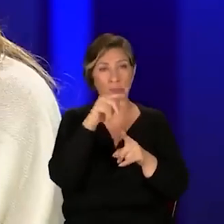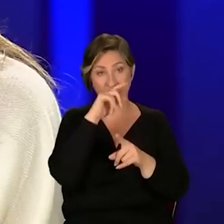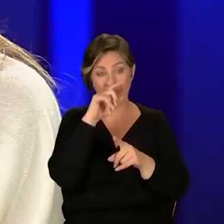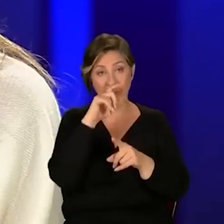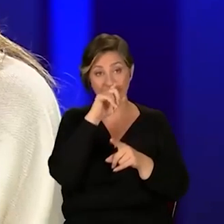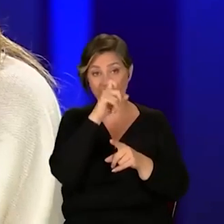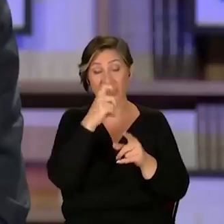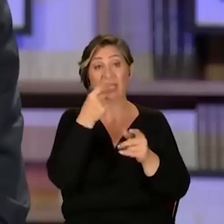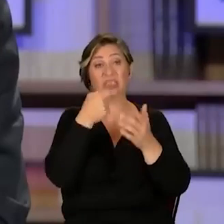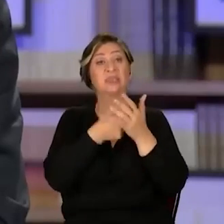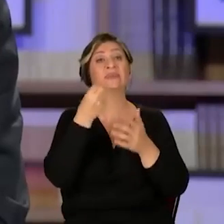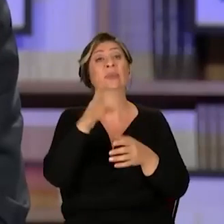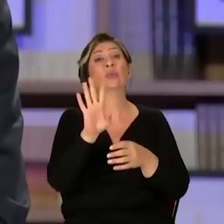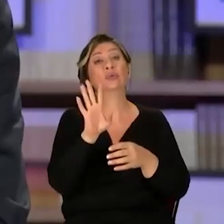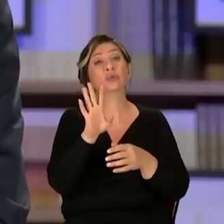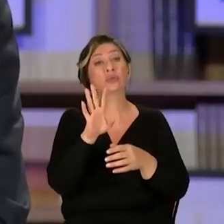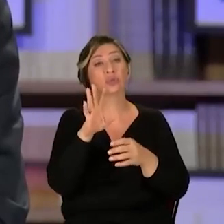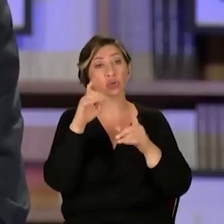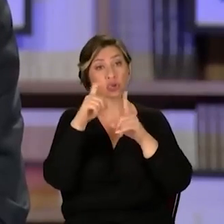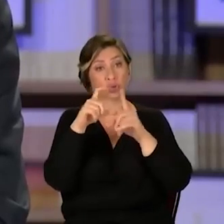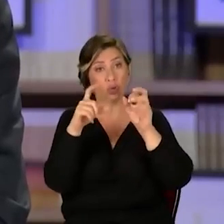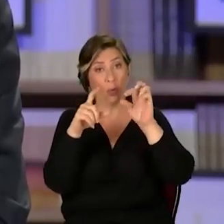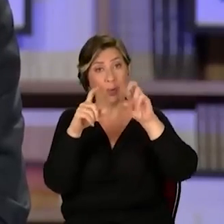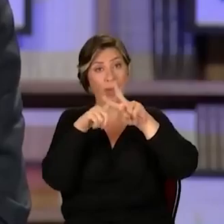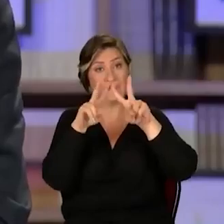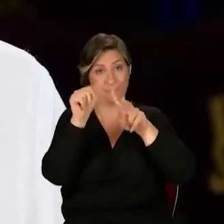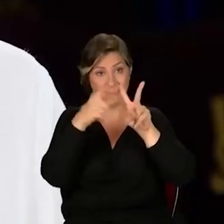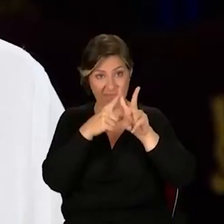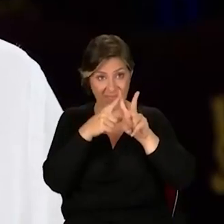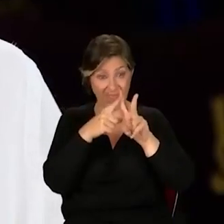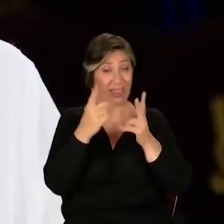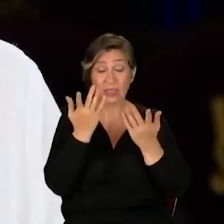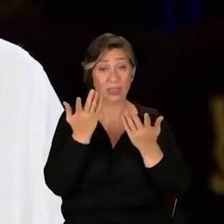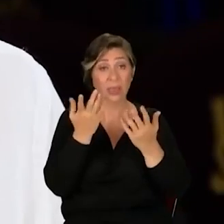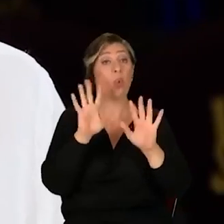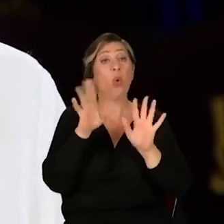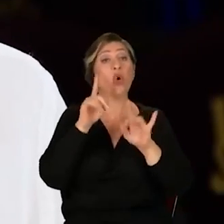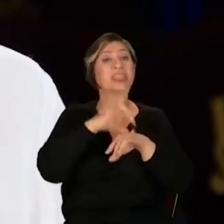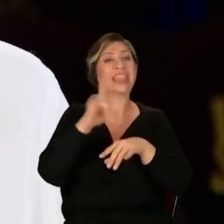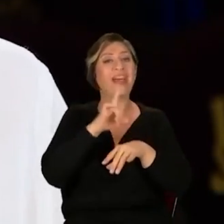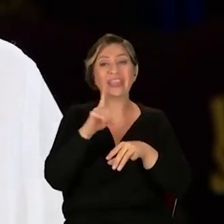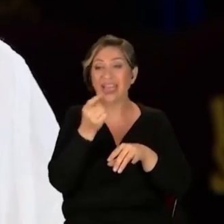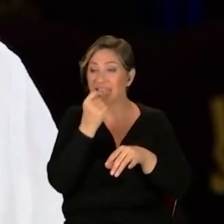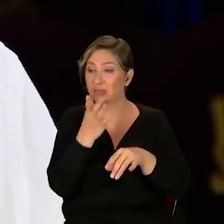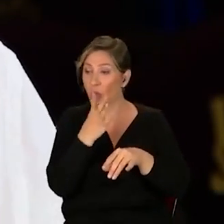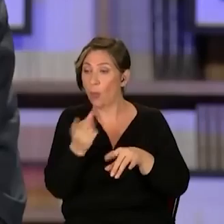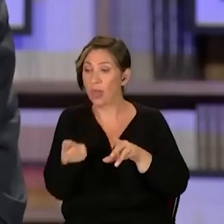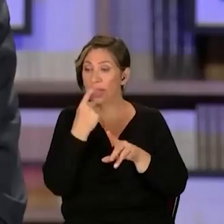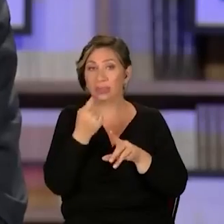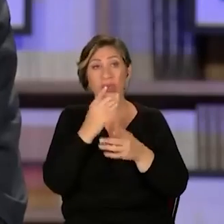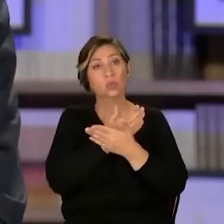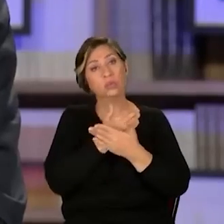yani ilaç ismi vermiyoruz da ne alıyorsunuz? Dopamin yani ne tedavi almam gerekiyorsa şimdi onu o saatte. Ama düzenli olarak